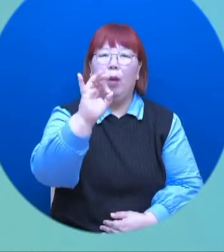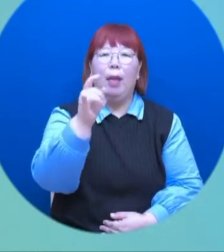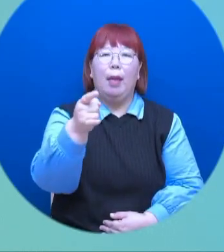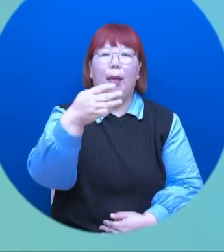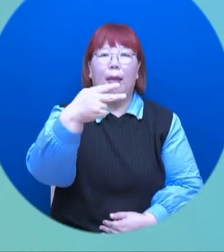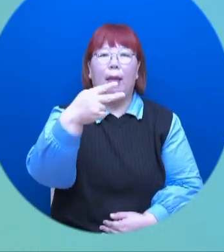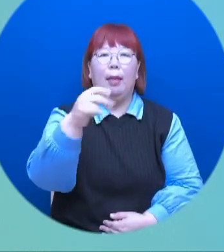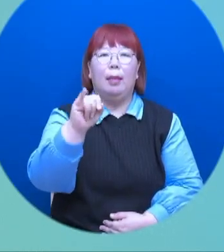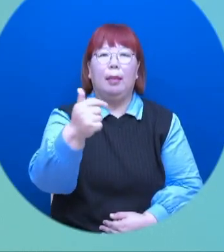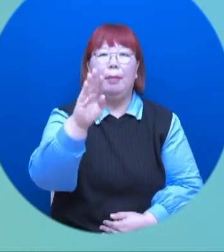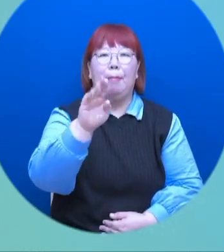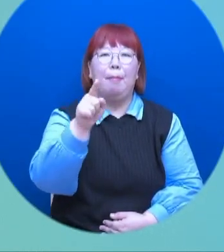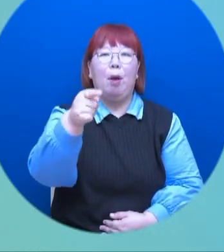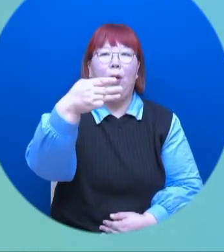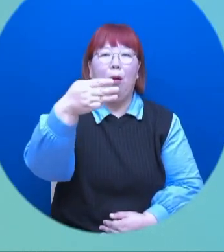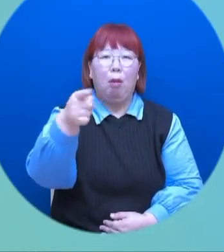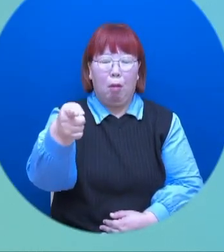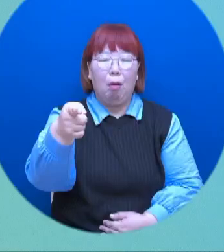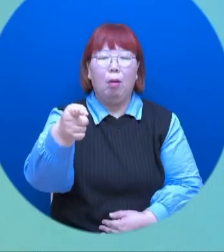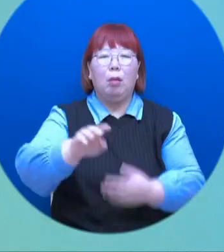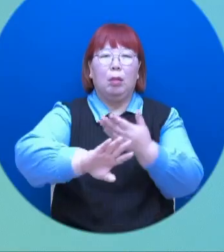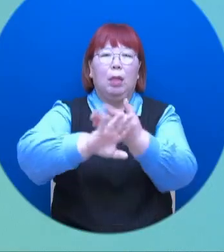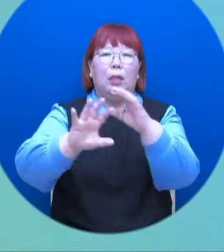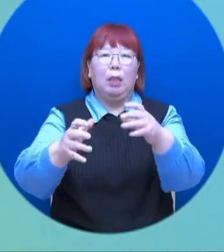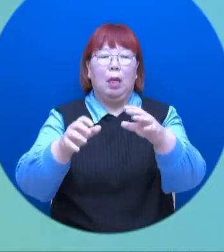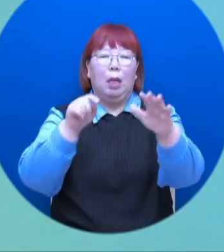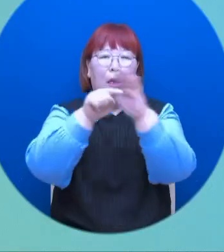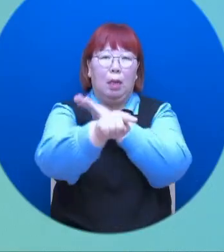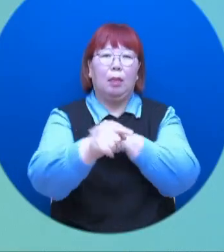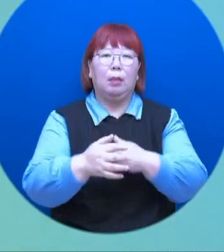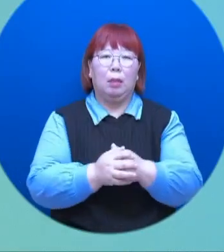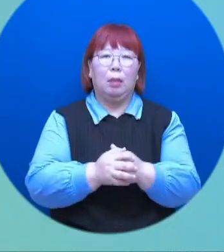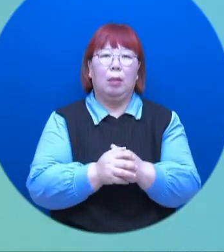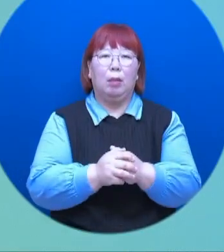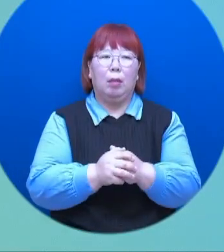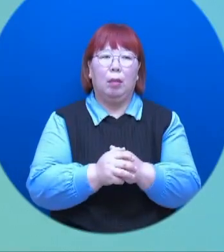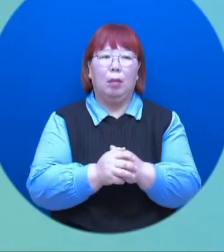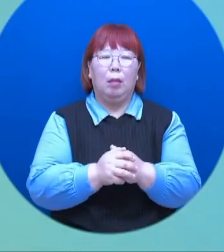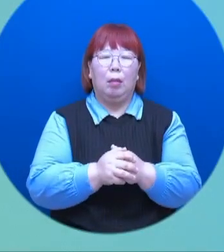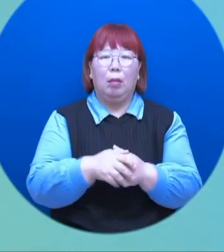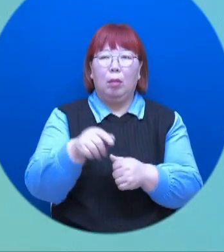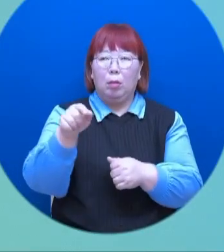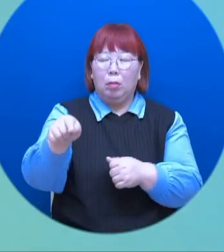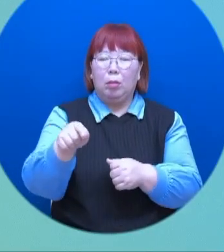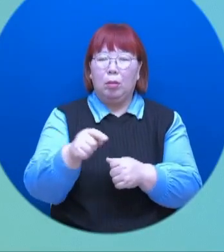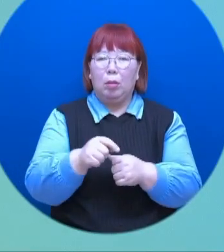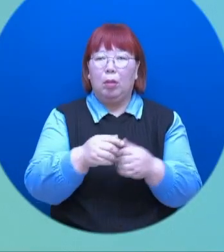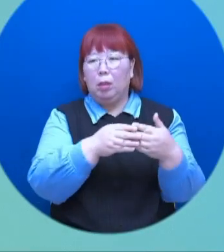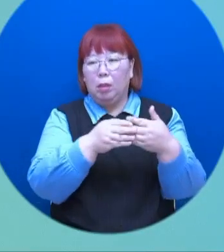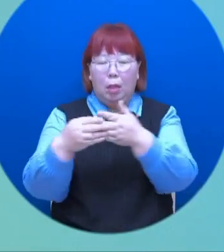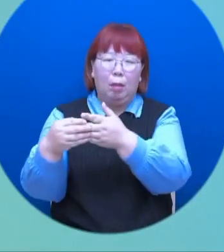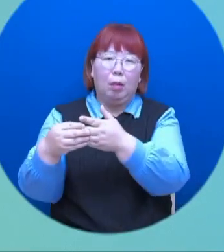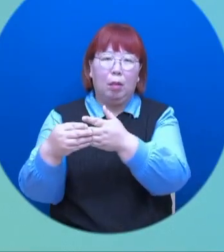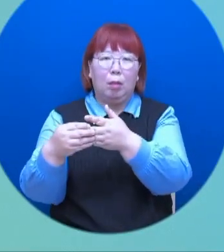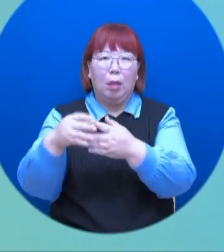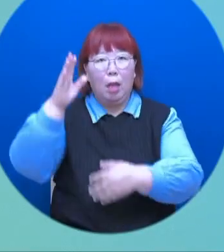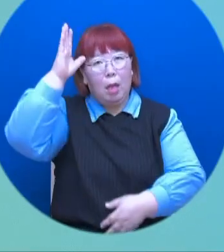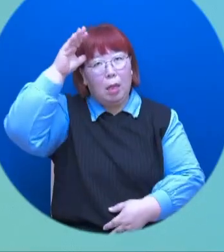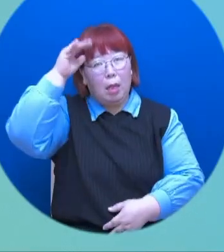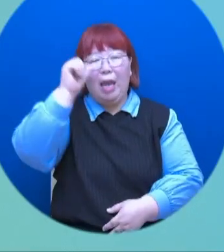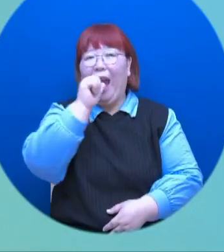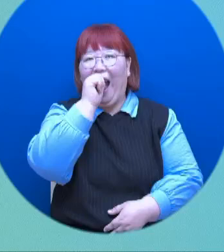안내하는 분이 길 가운데에 있는 개 동상에게 안내를 해요. 그